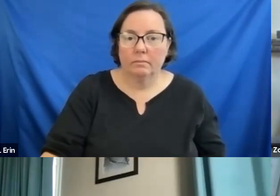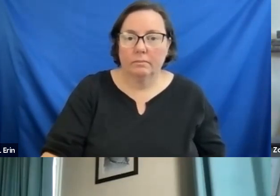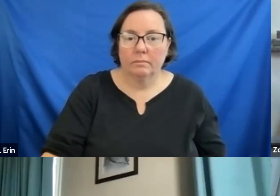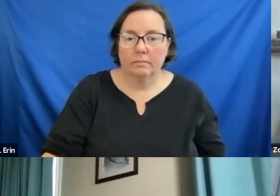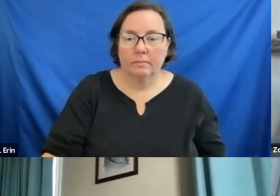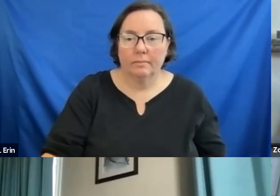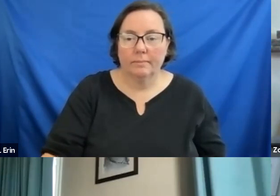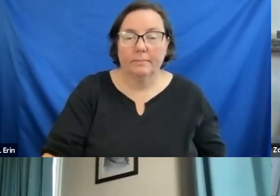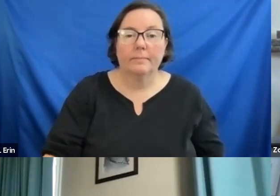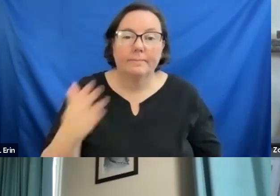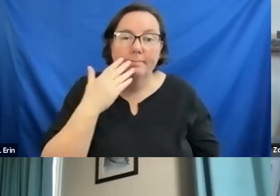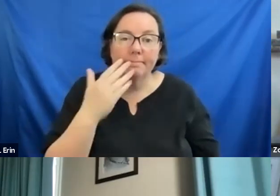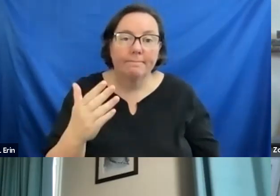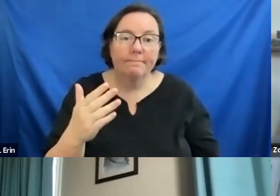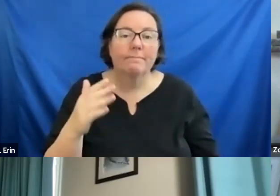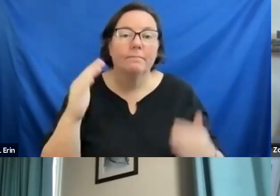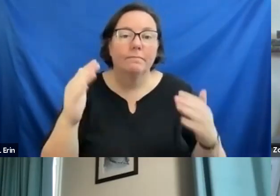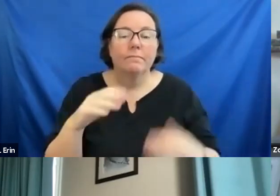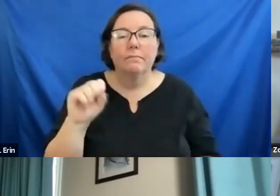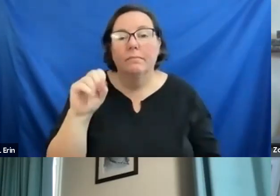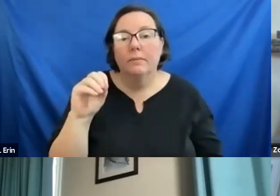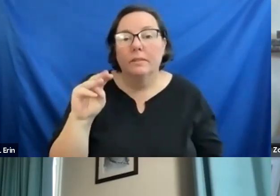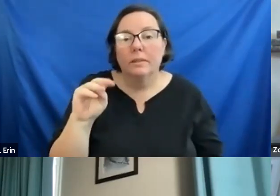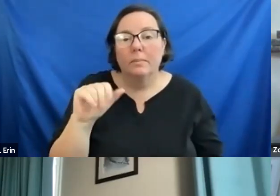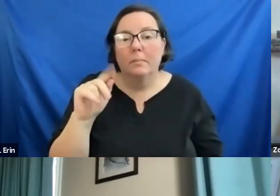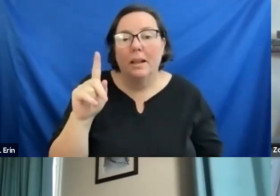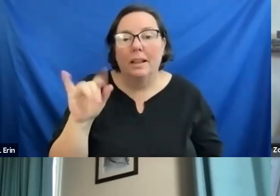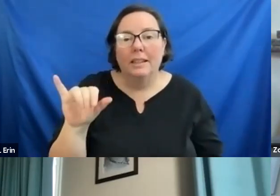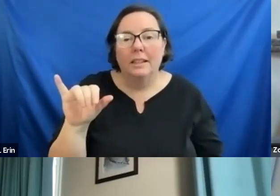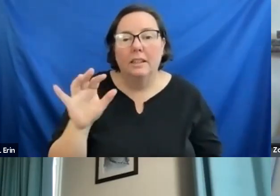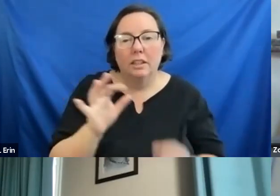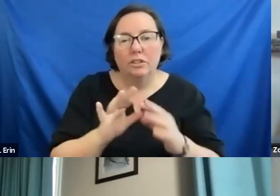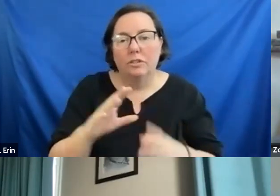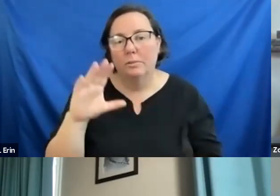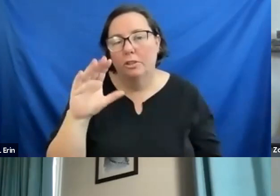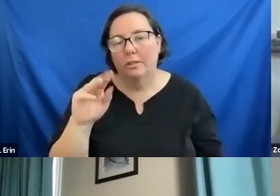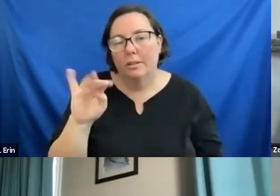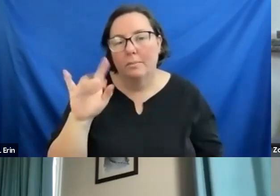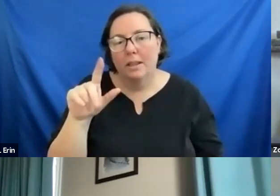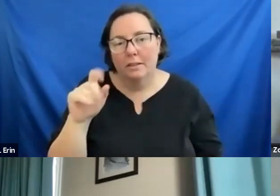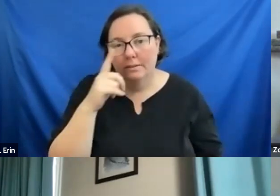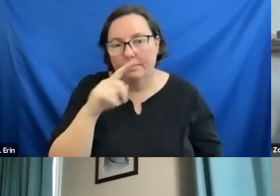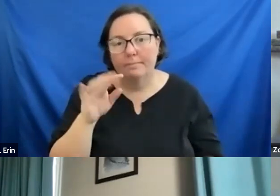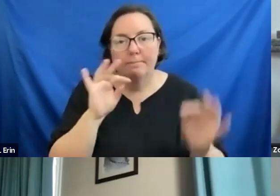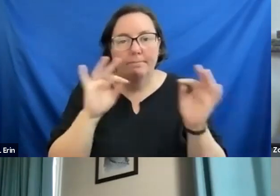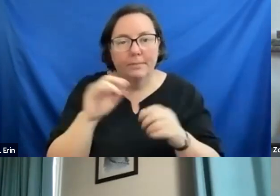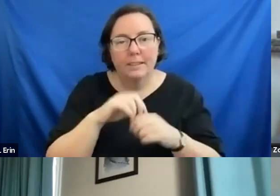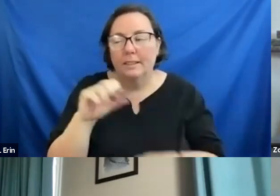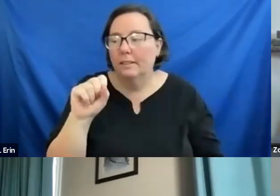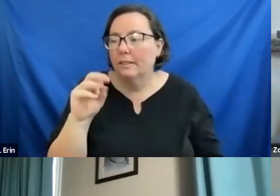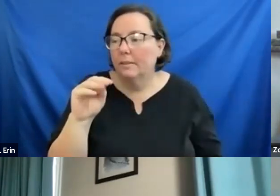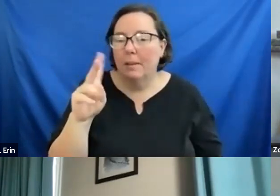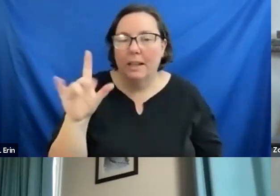you. Thank you. Our Somali interpreter is Camilla Fartoon Jamal. Please give the